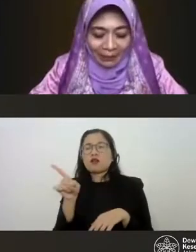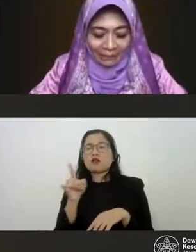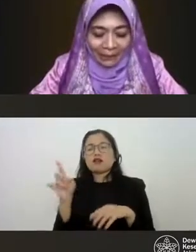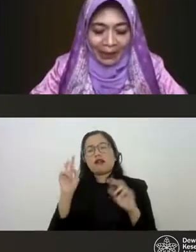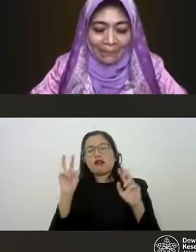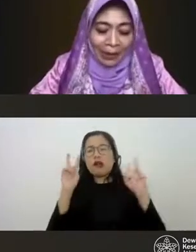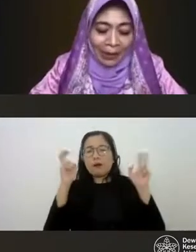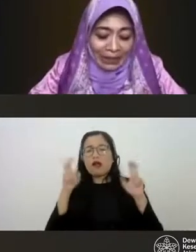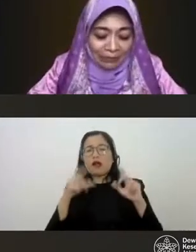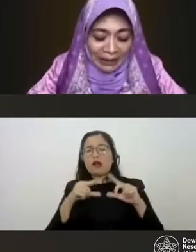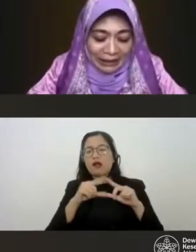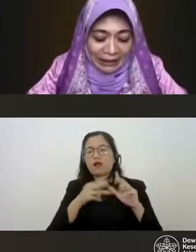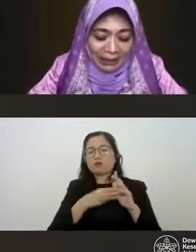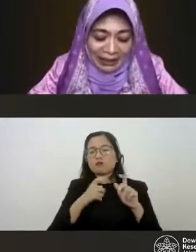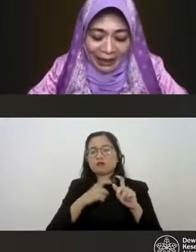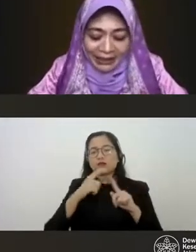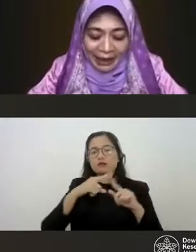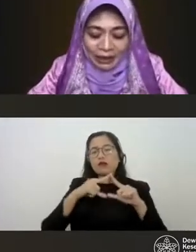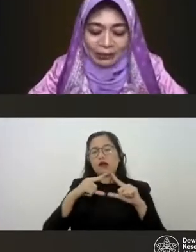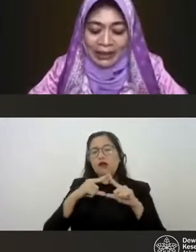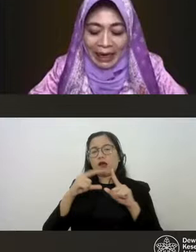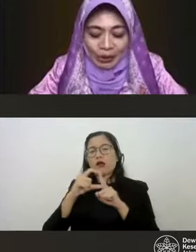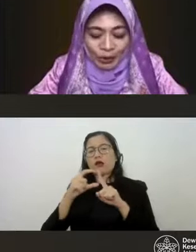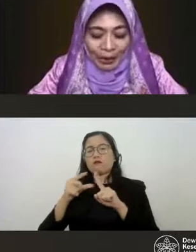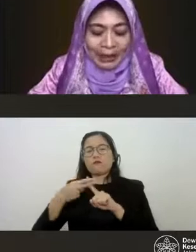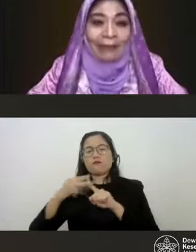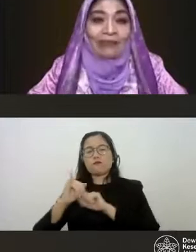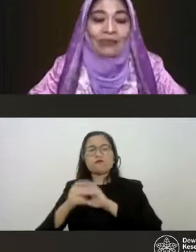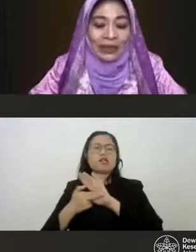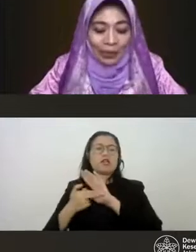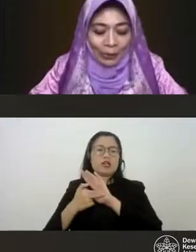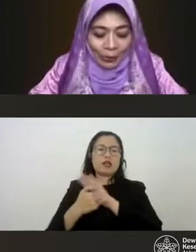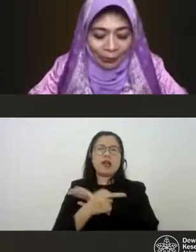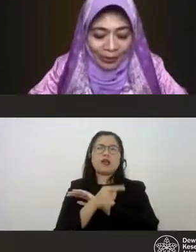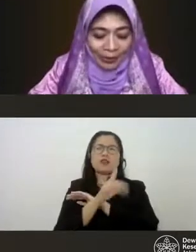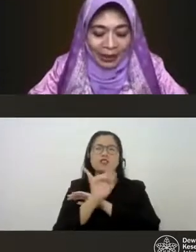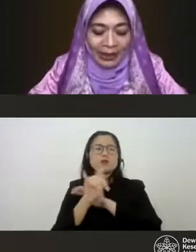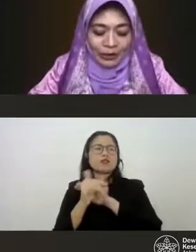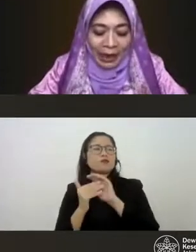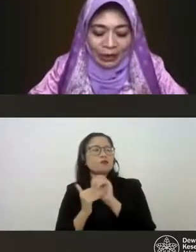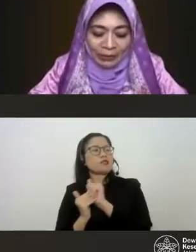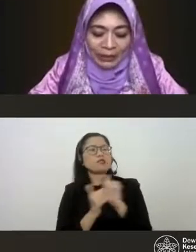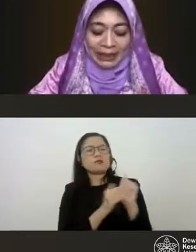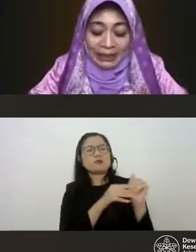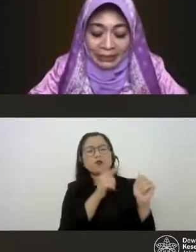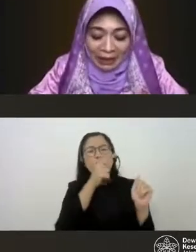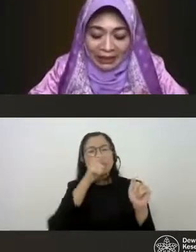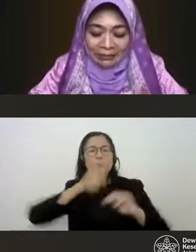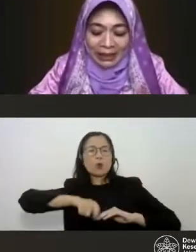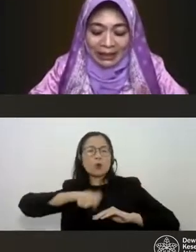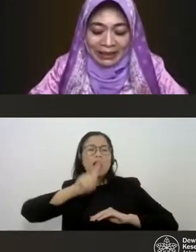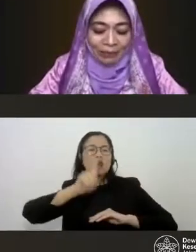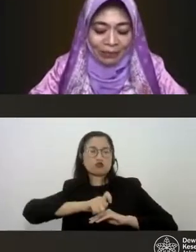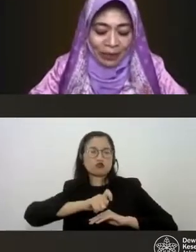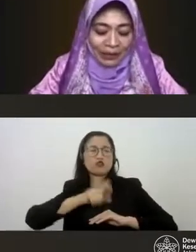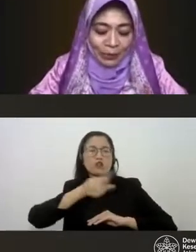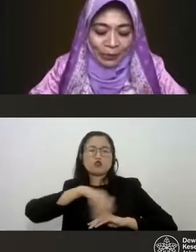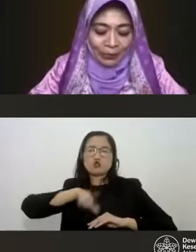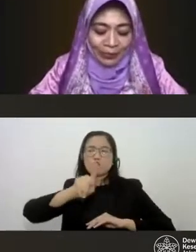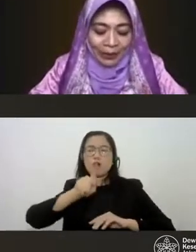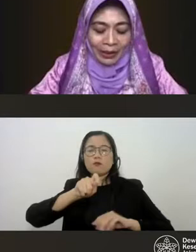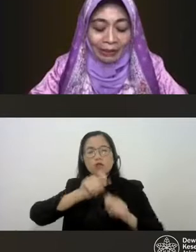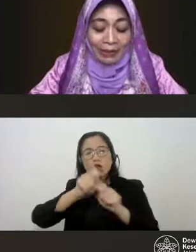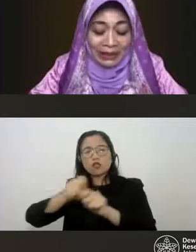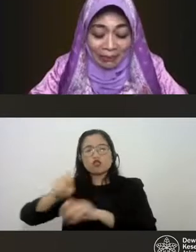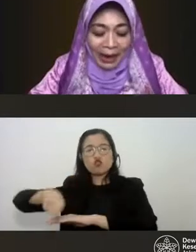al-mustada'afin. Prinsip-prinsip inilah yang harus menjadi acuan dalam pembuatan hukum dan juga harus menjadi inspirasi bagi setiap pembuatan